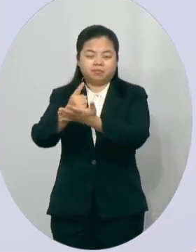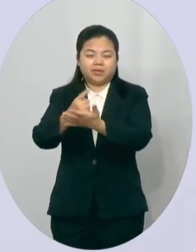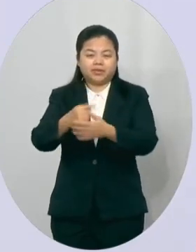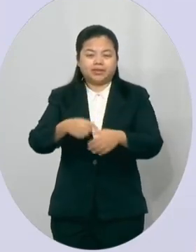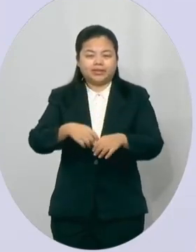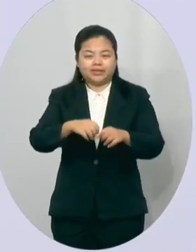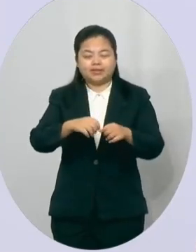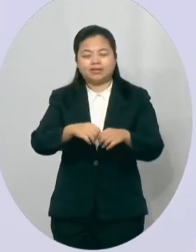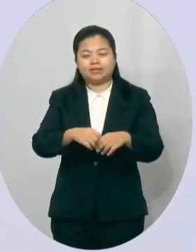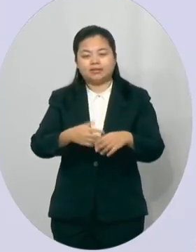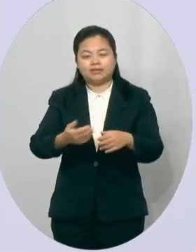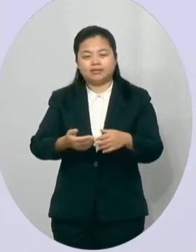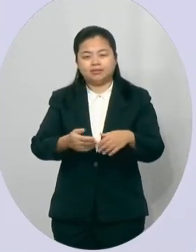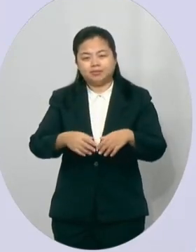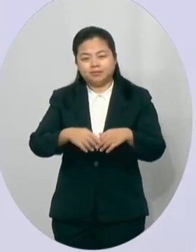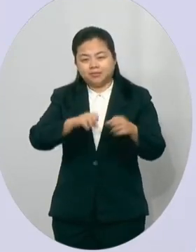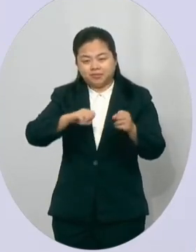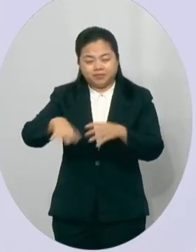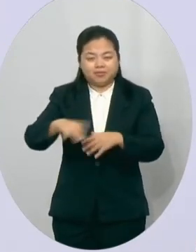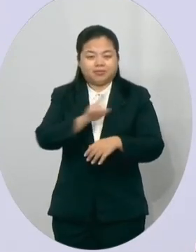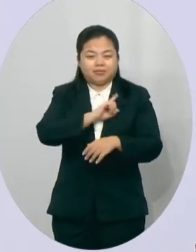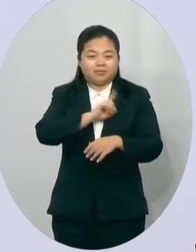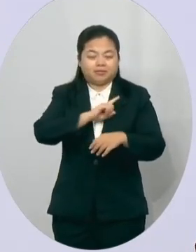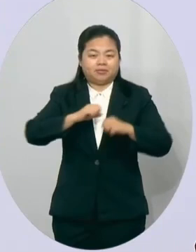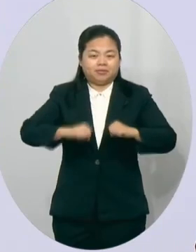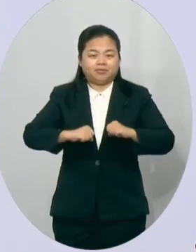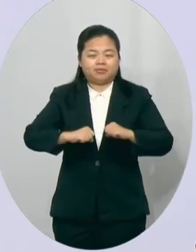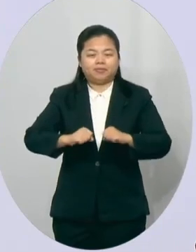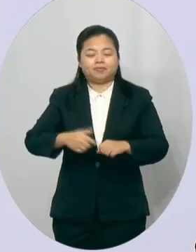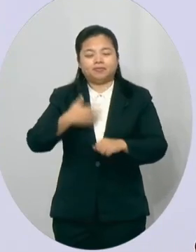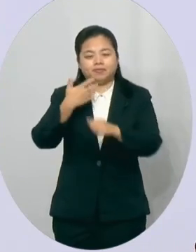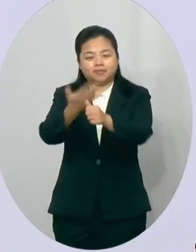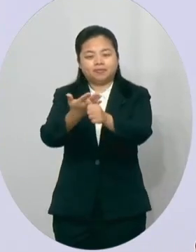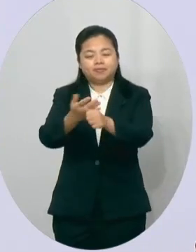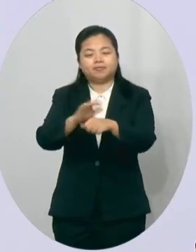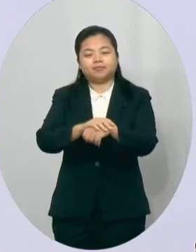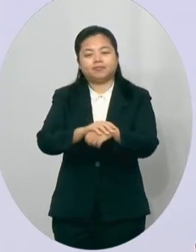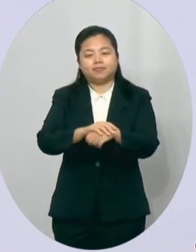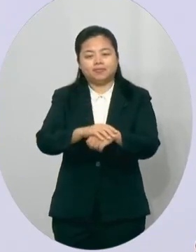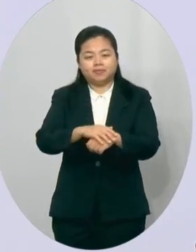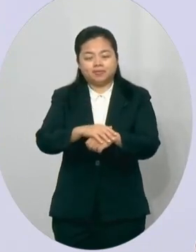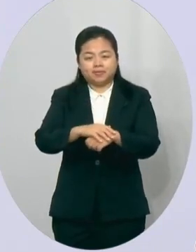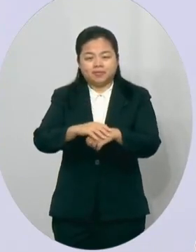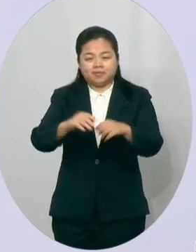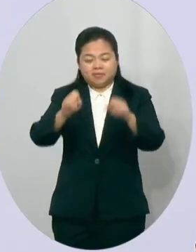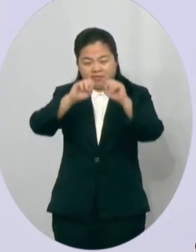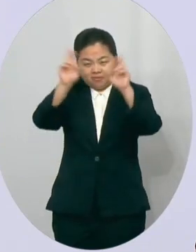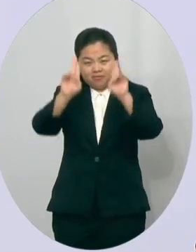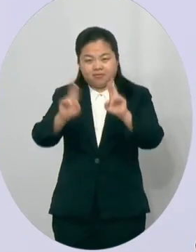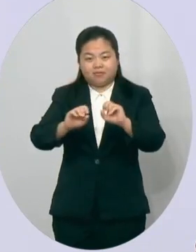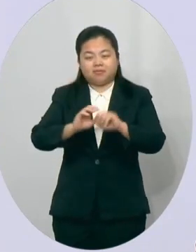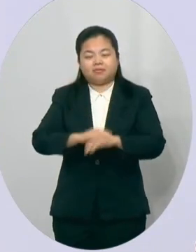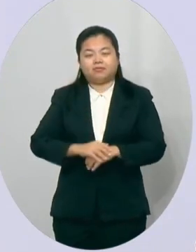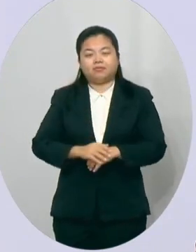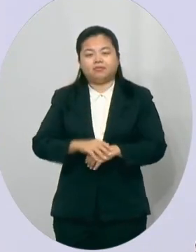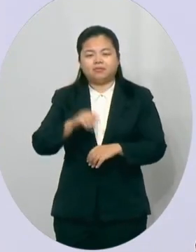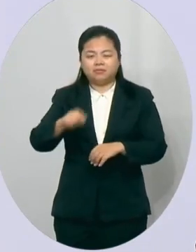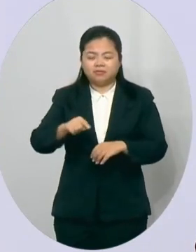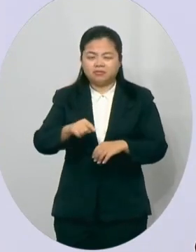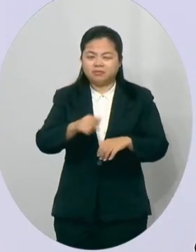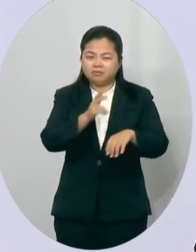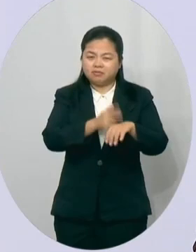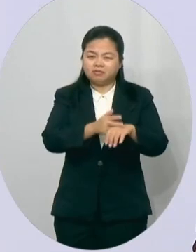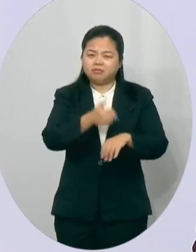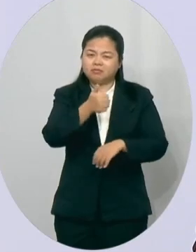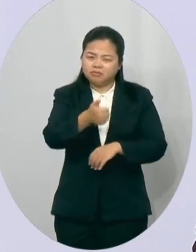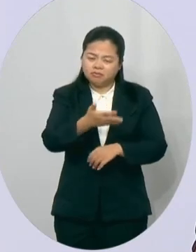自己健康，提供了国家的能源发展，但是这种发电方式好吗？这种方式